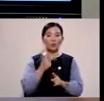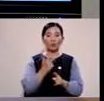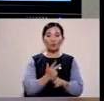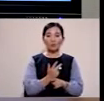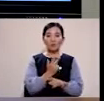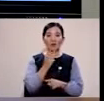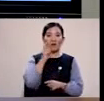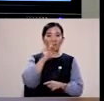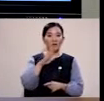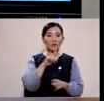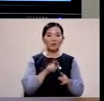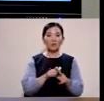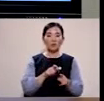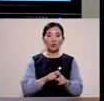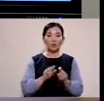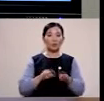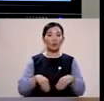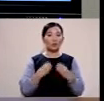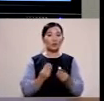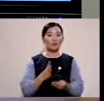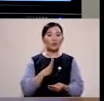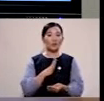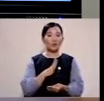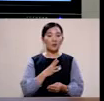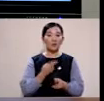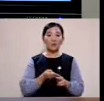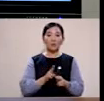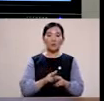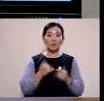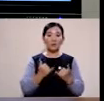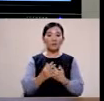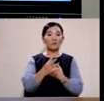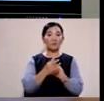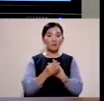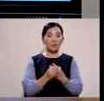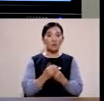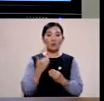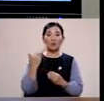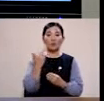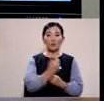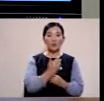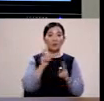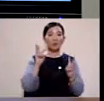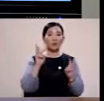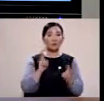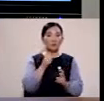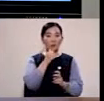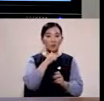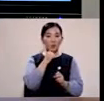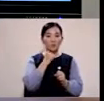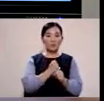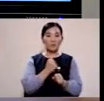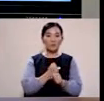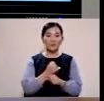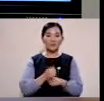marta vatan so'ziga murojaat qilgan. Keling, siz bilan birgalikda buning mag'zini chaqishga harakat